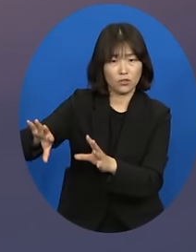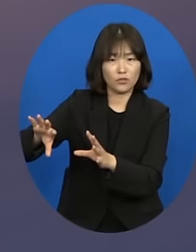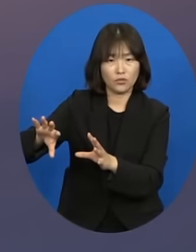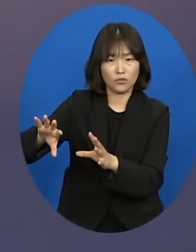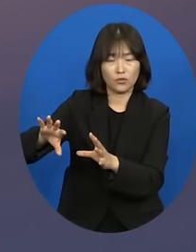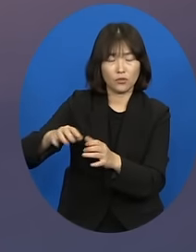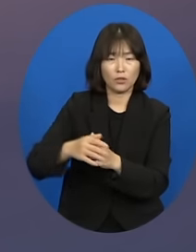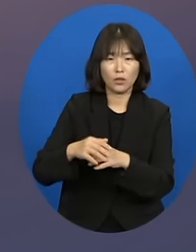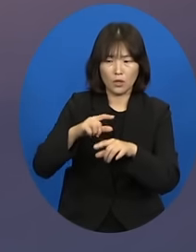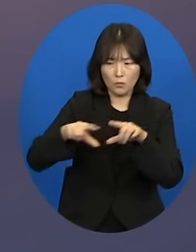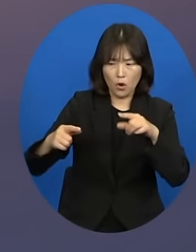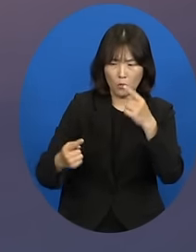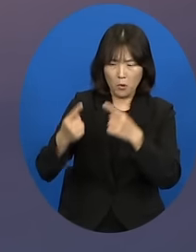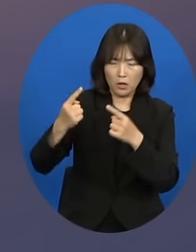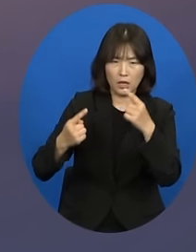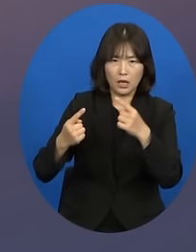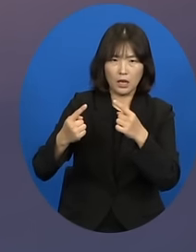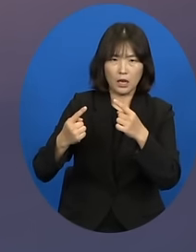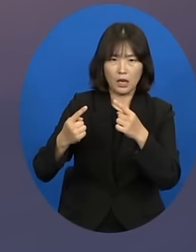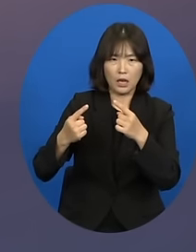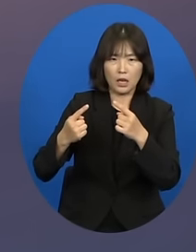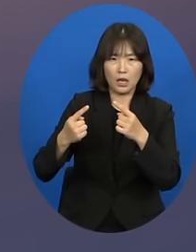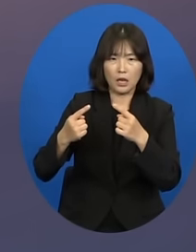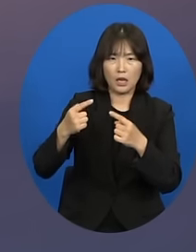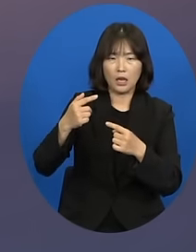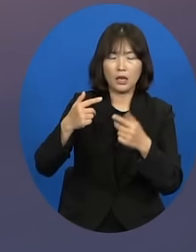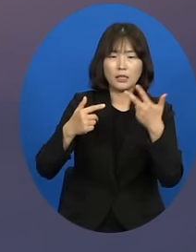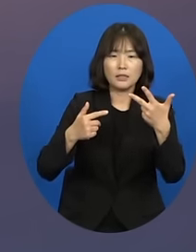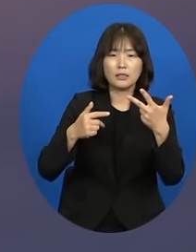평소보다 일곱 배 뜨겁게 해서 불에 던지고